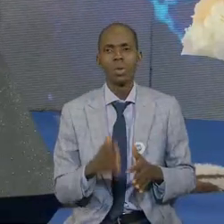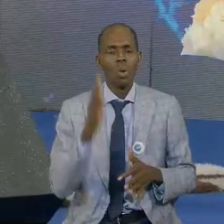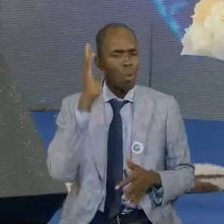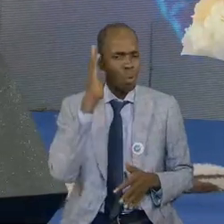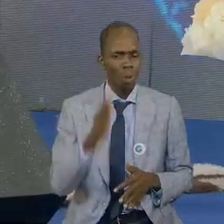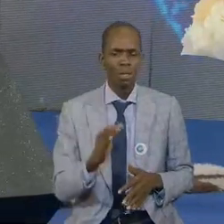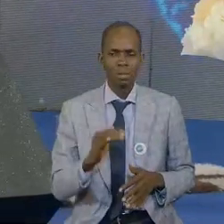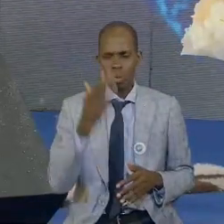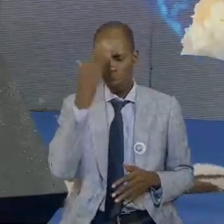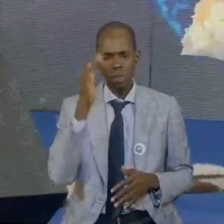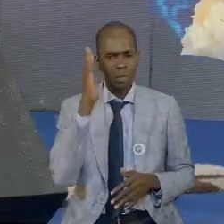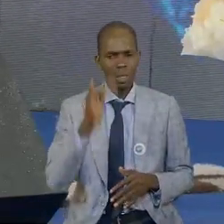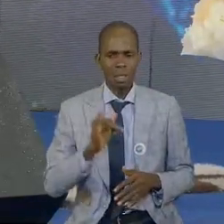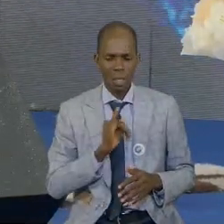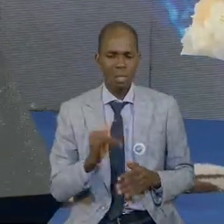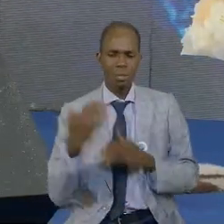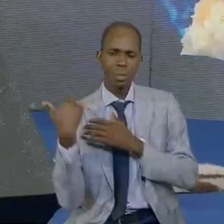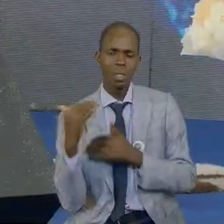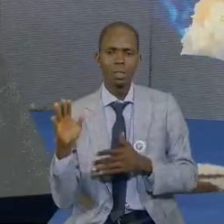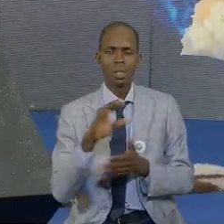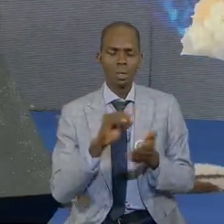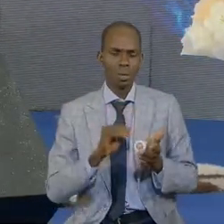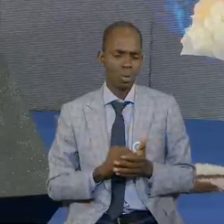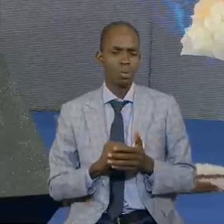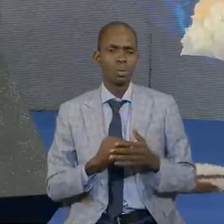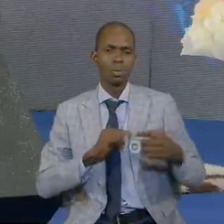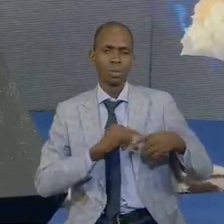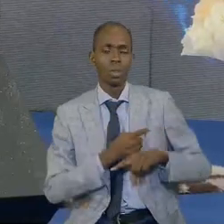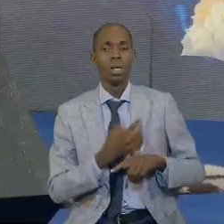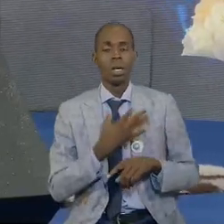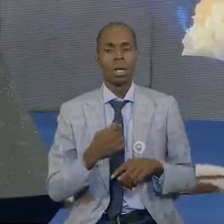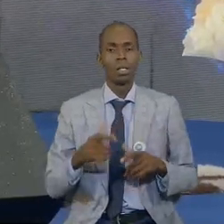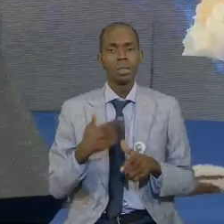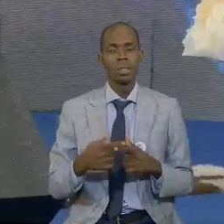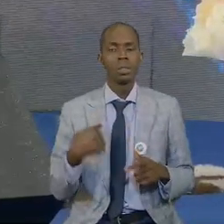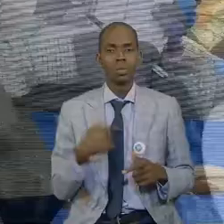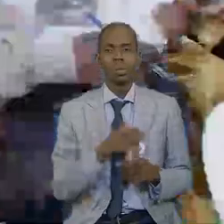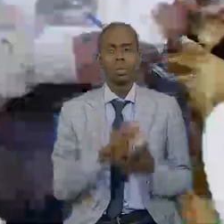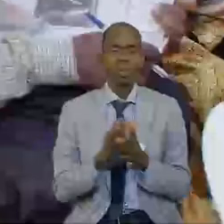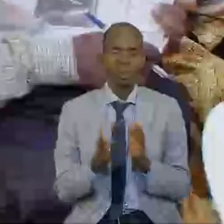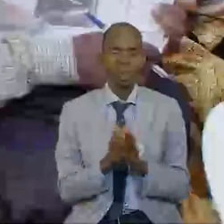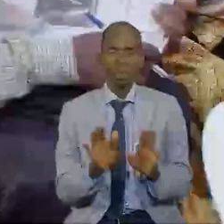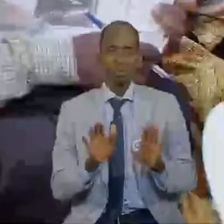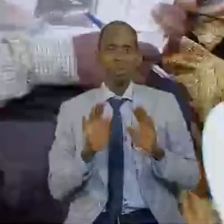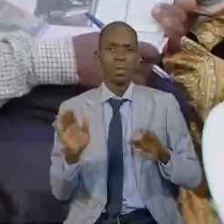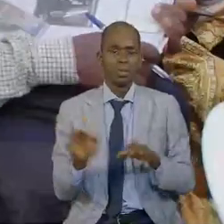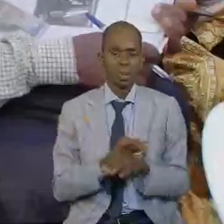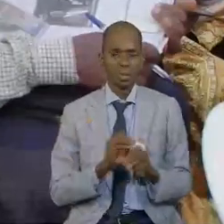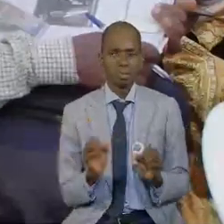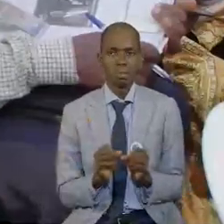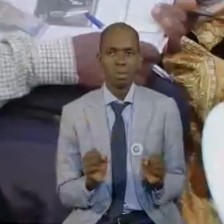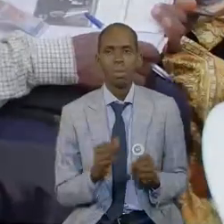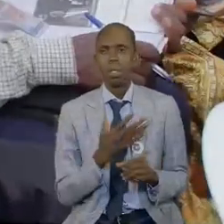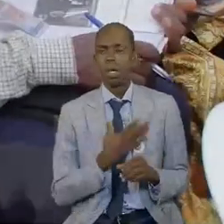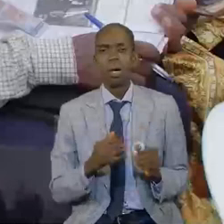their guilt? Pourquoi est-ce que je dois porter la culpabilité? They become fearful and feverish. And anemic and people without any